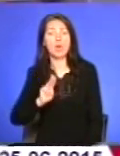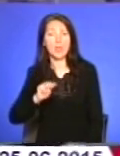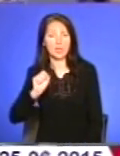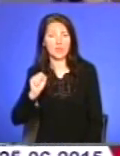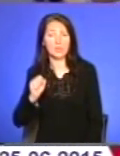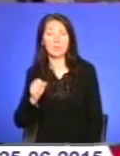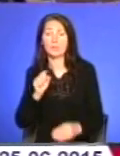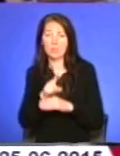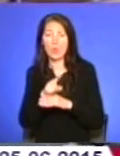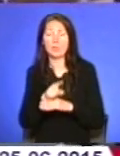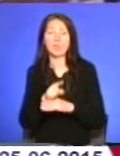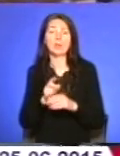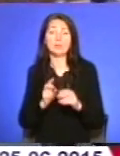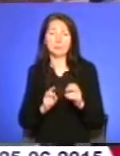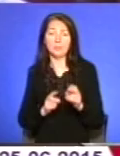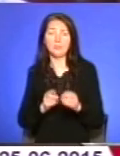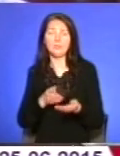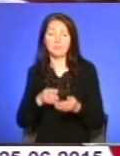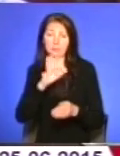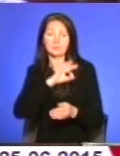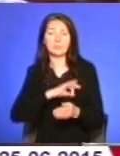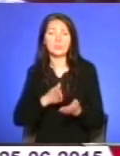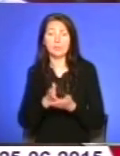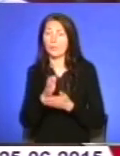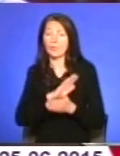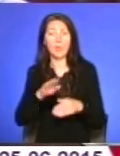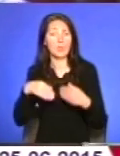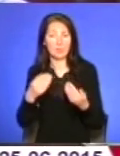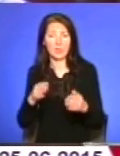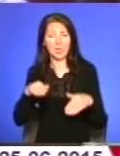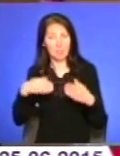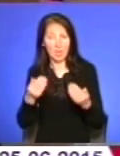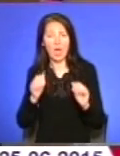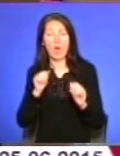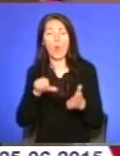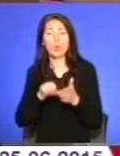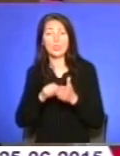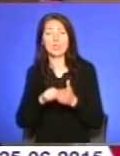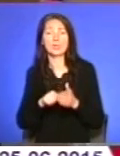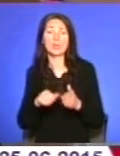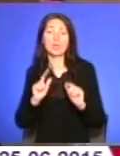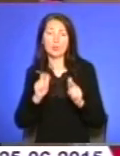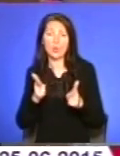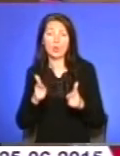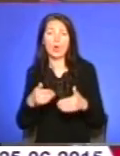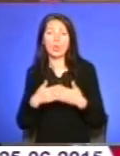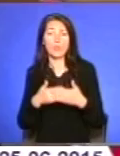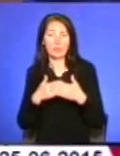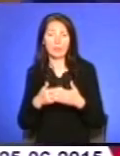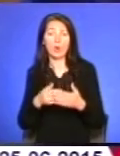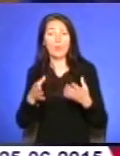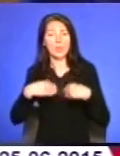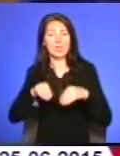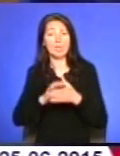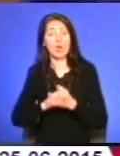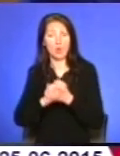не подавала. Окрім цього, вона дала згоду на участь у добровільному об'єднанні громад. Тепер рішення мала би приймати об'єднана громада. Поки